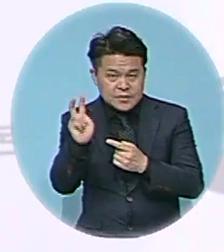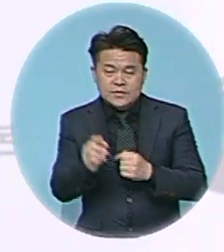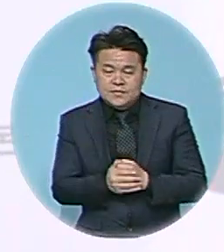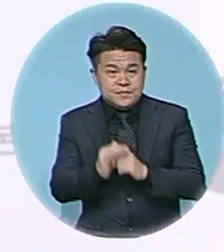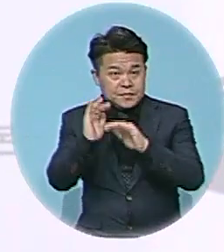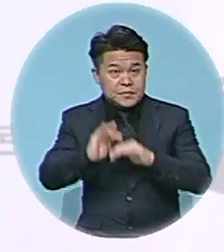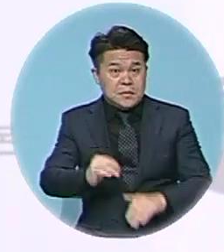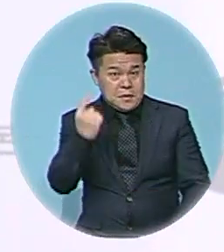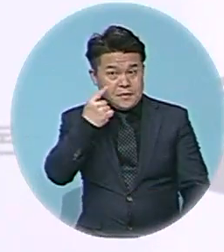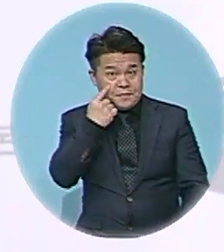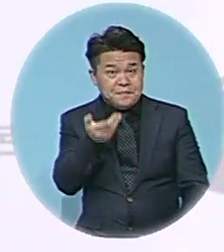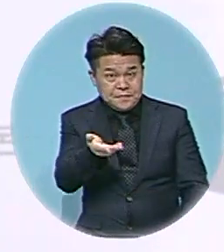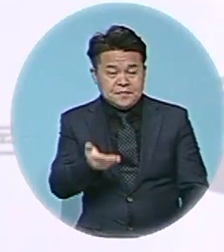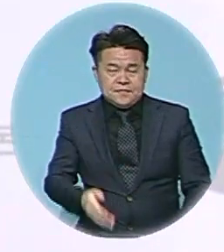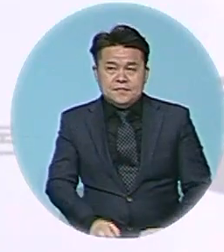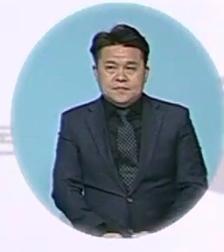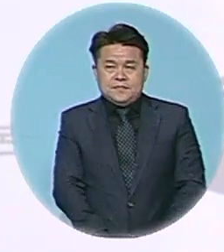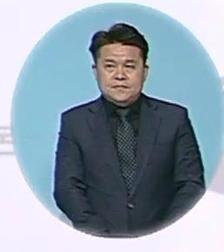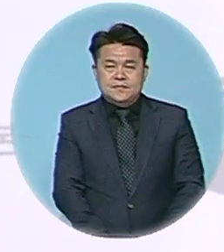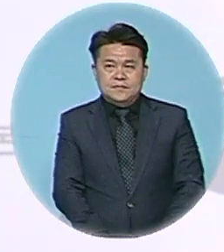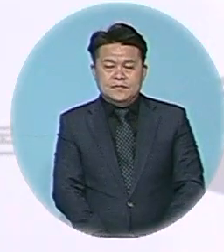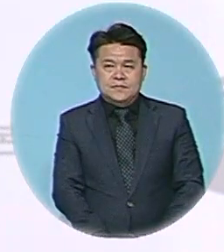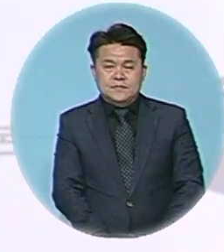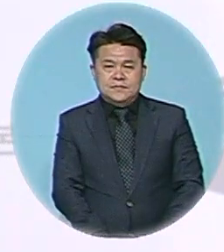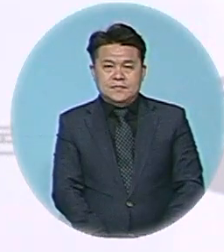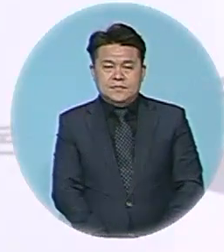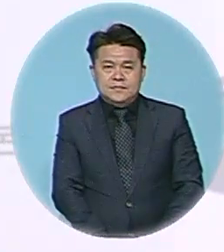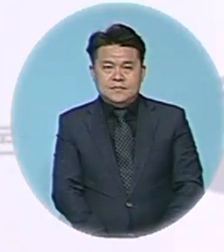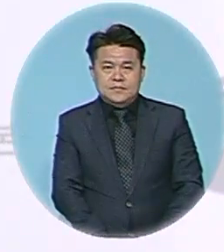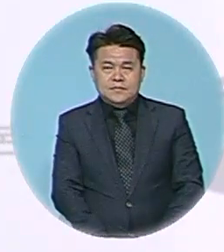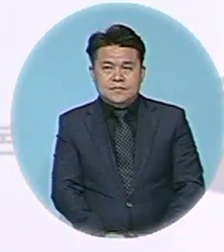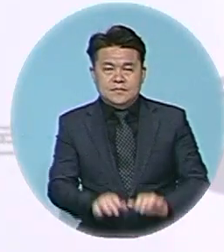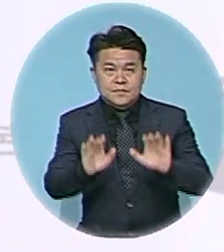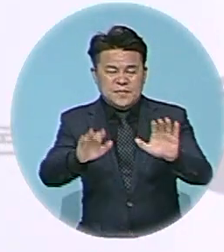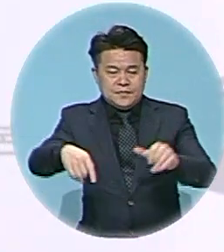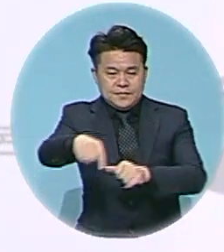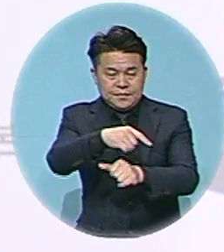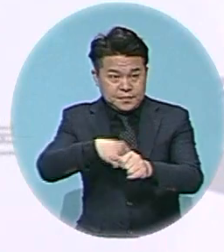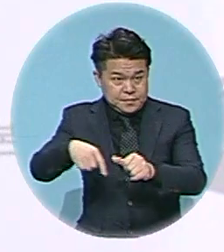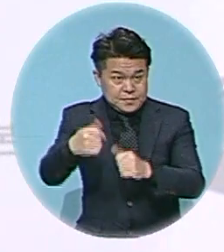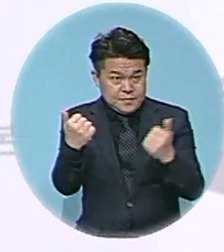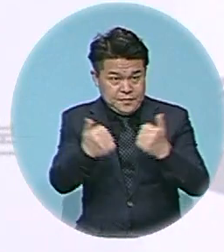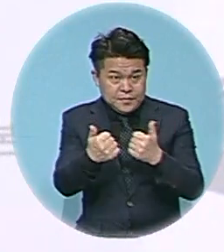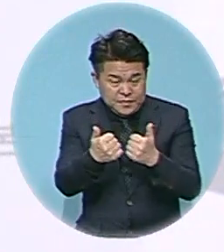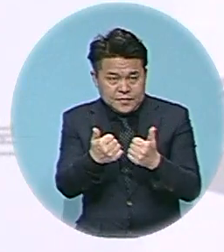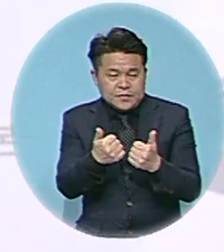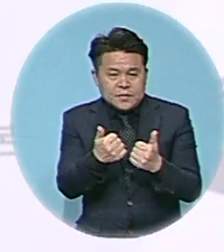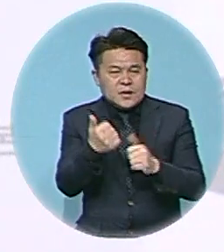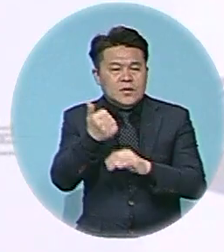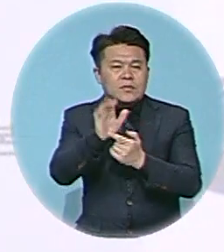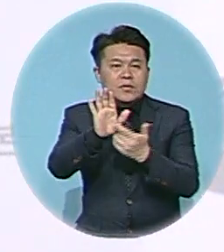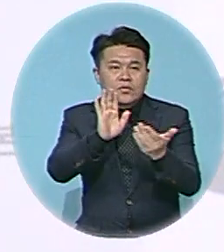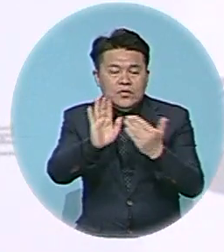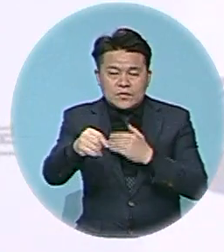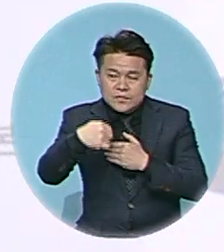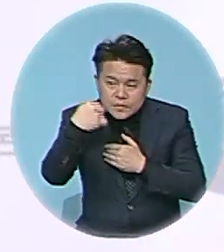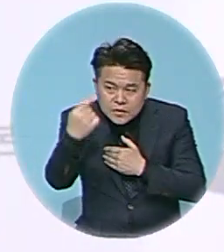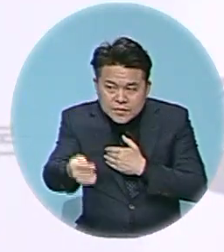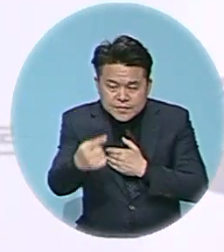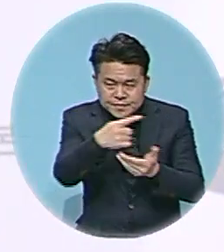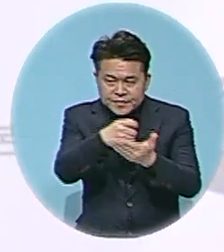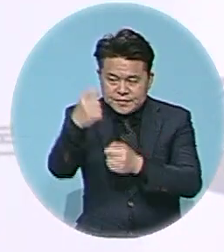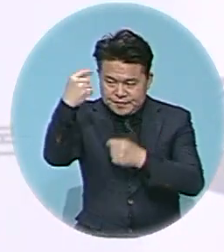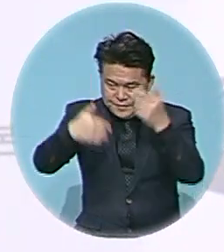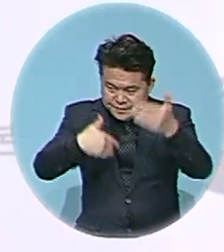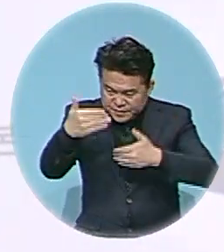한번 직접 들어보시겠습니다. 중앙사고수습본부 1일 상황 점검회의 결과 등을 설명한 후 기자분들의 질문에 부본부장과 배석한